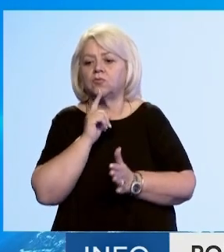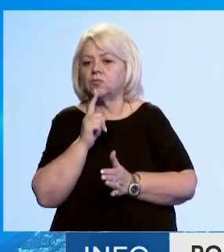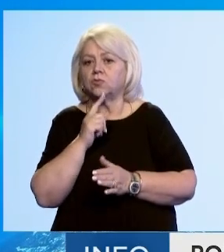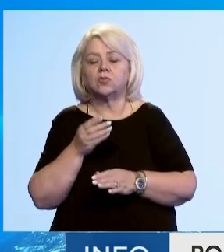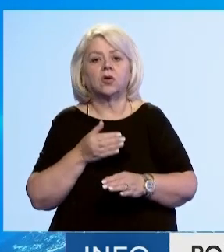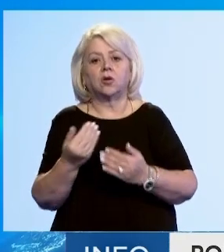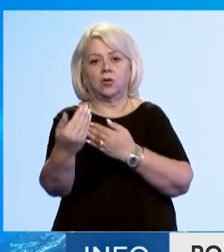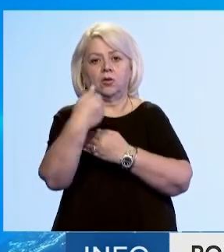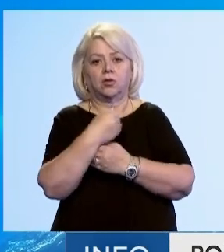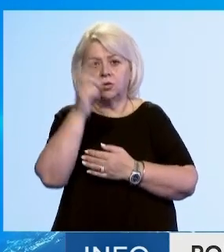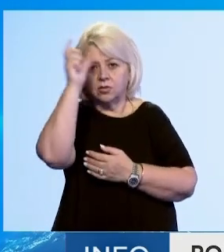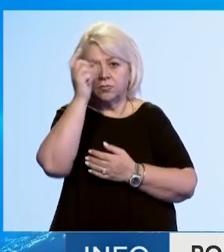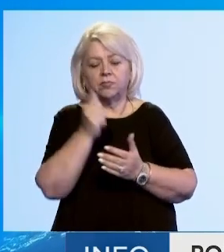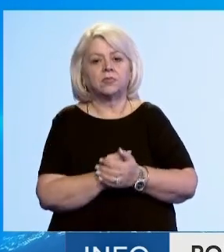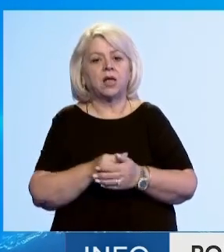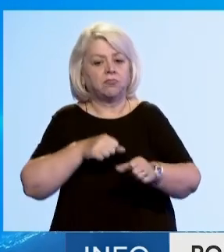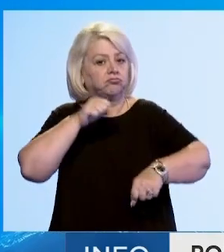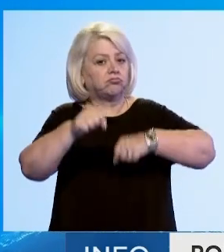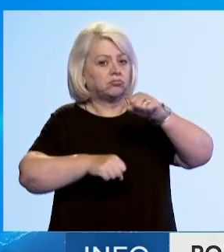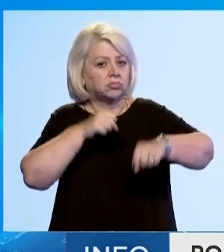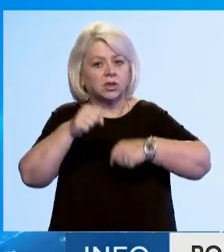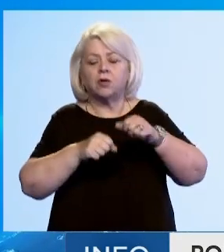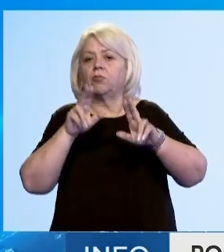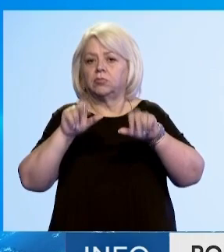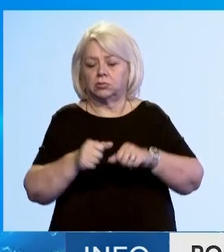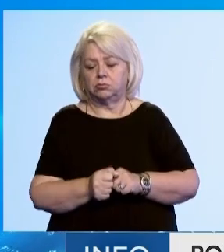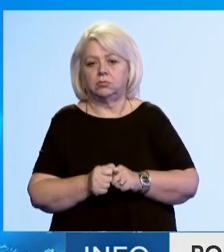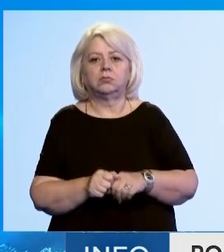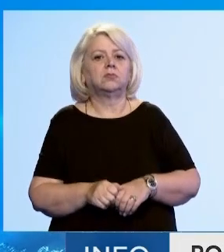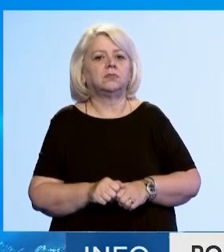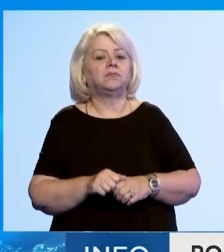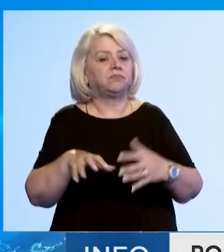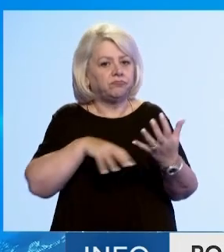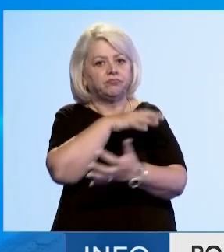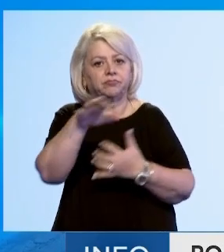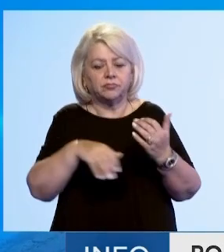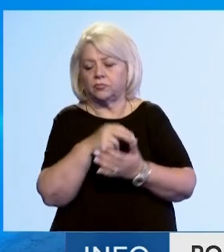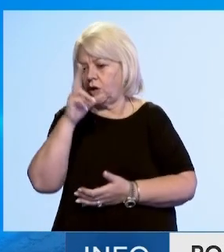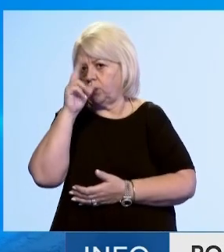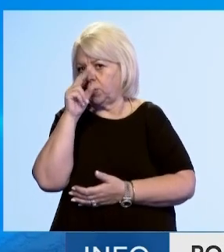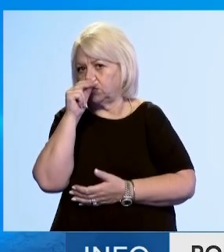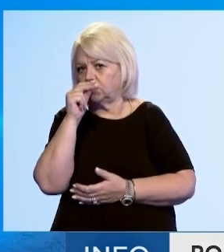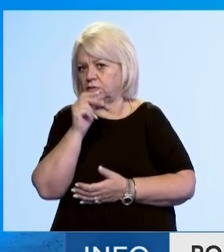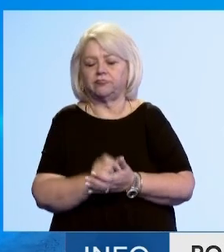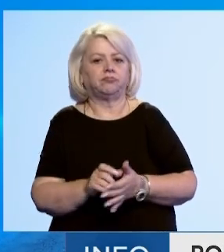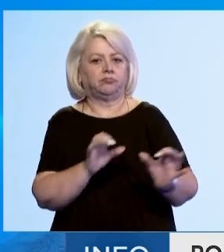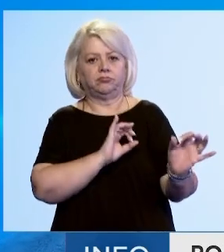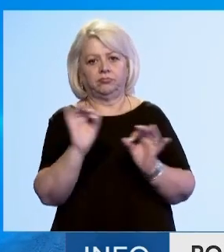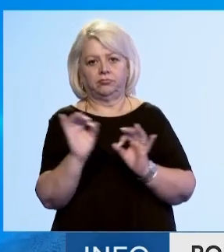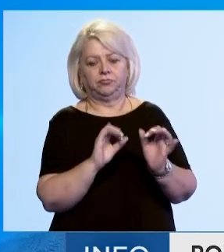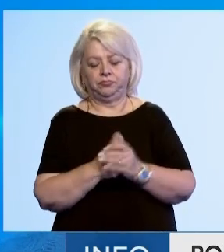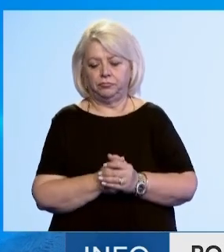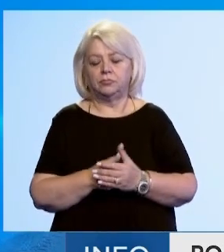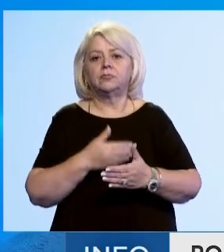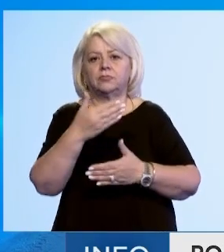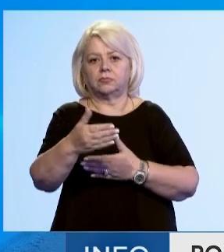hyjë nga Serbia me motocikleta dhe mund të prishin sigurinë publike dhe këtë policia i ka bërë të gjitha përgatitjet. Tutje